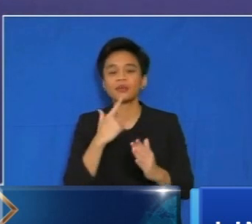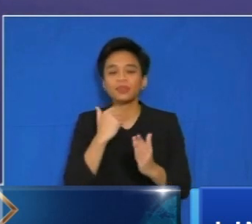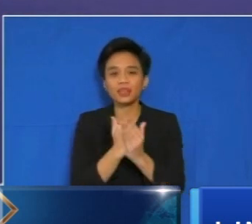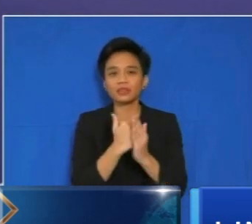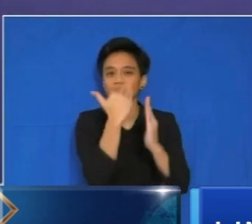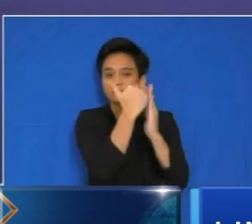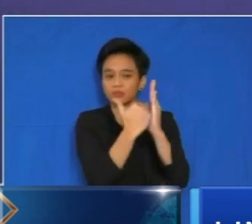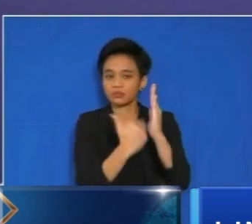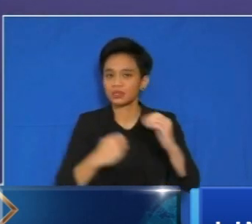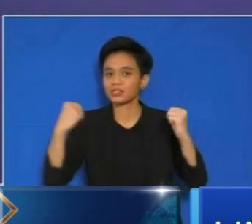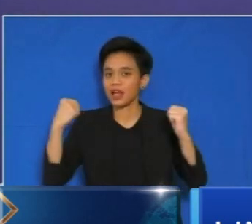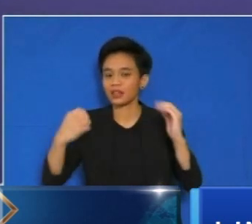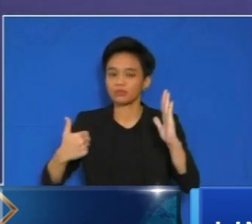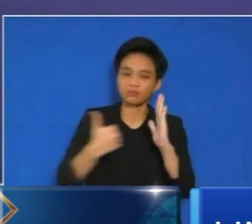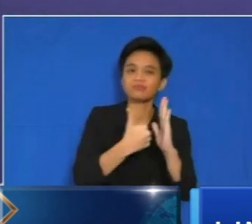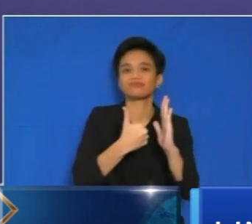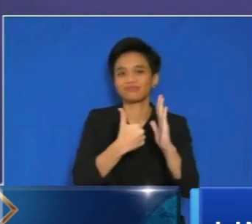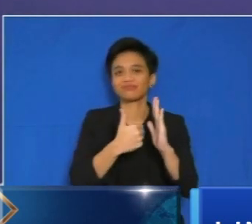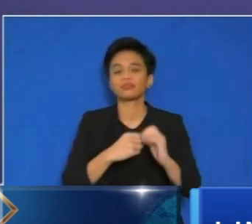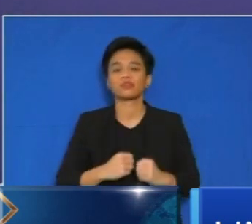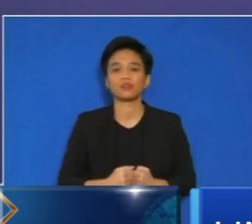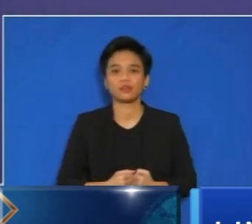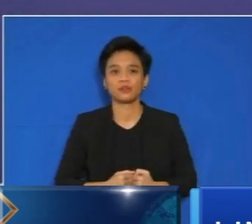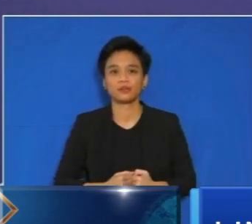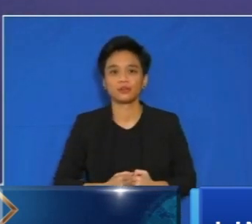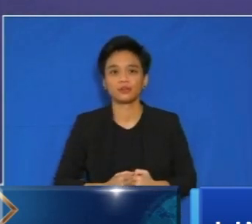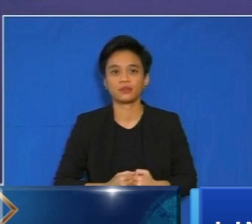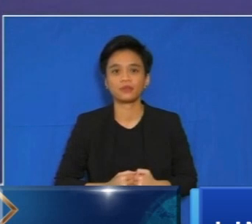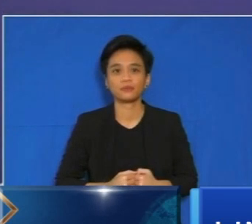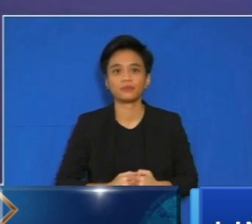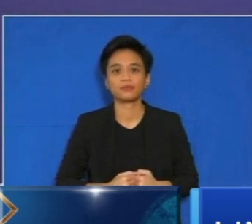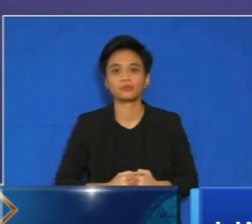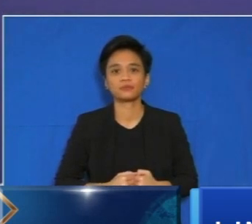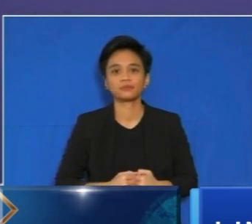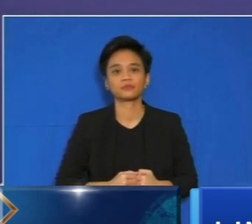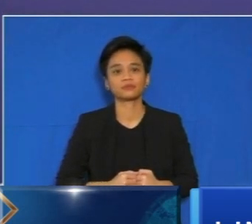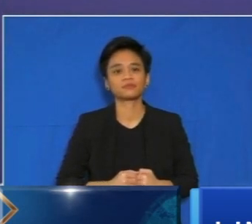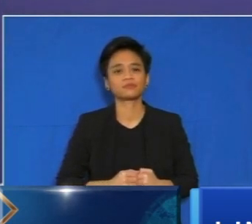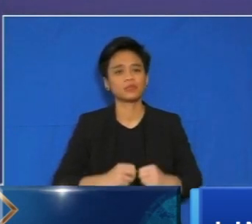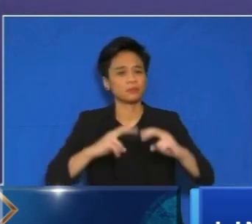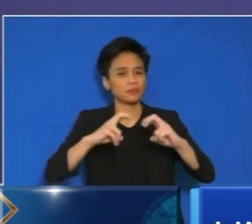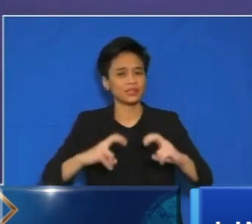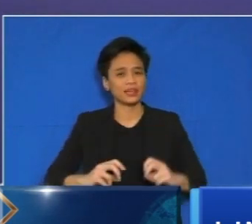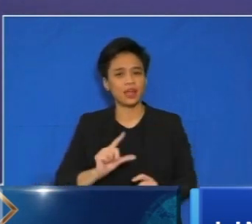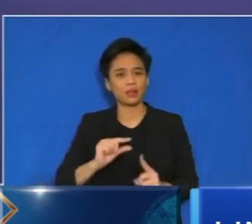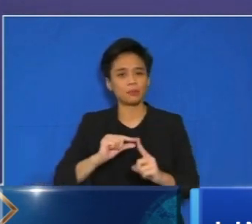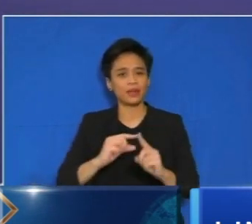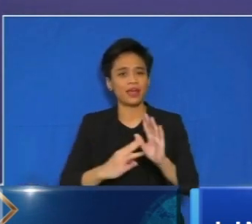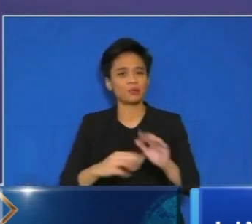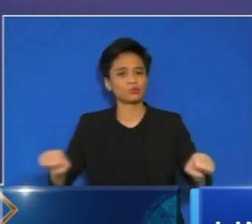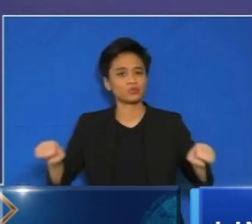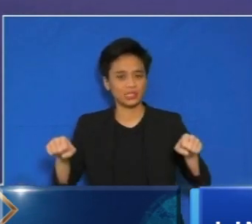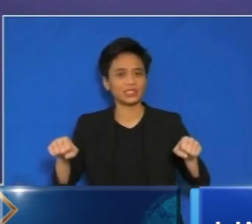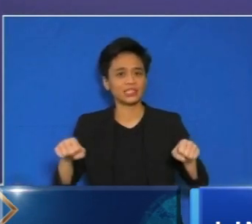copied 19 Hai riset LPM UII menunjukkan bahwa